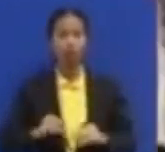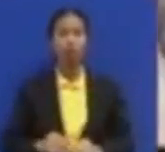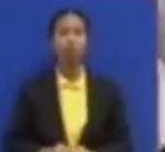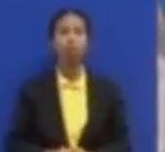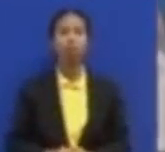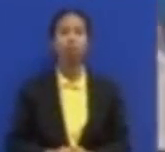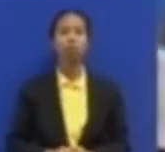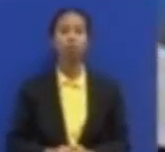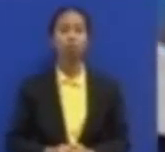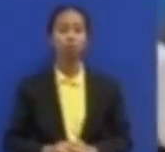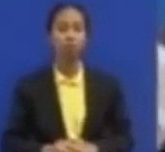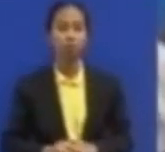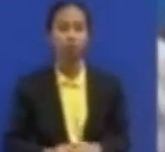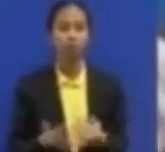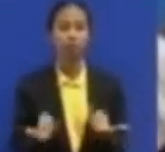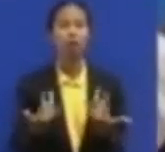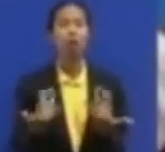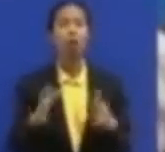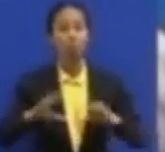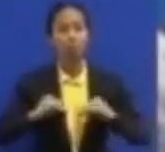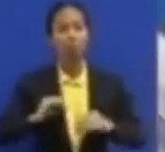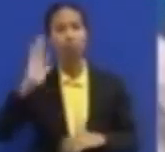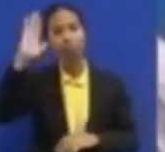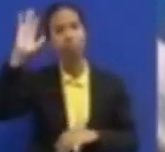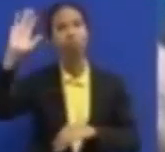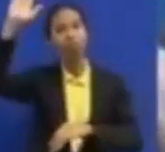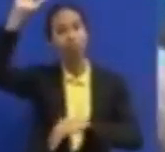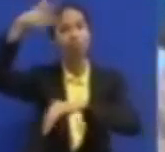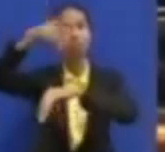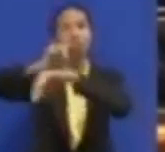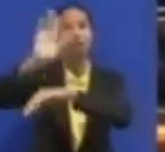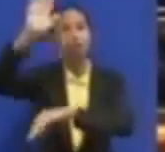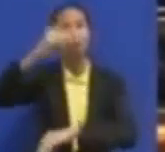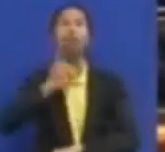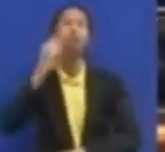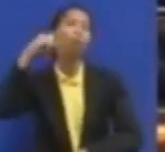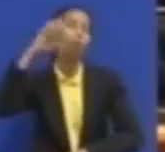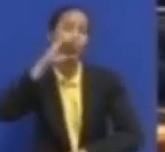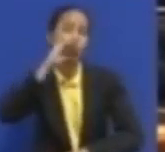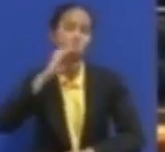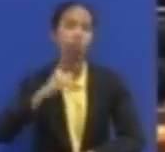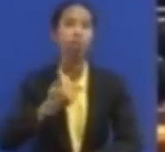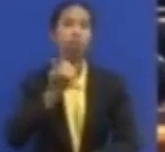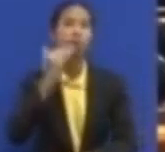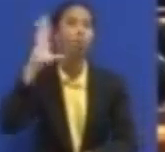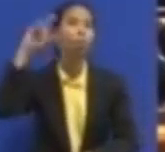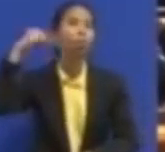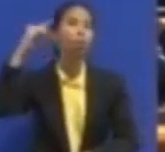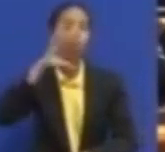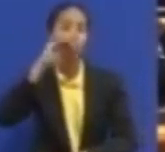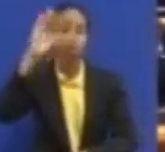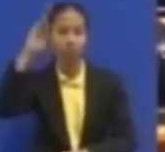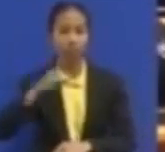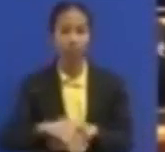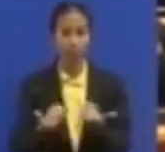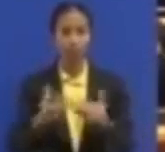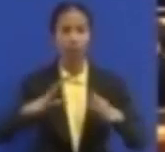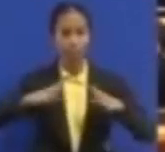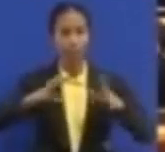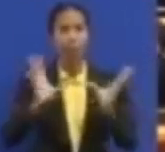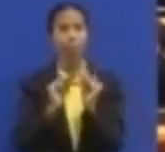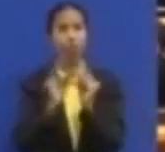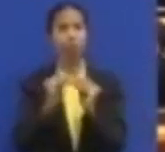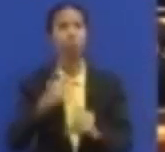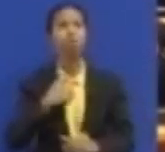านครับ ขอหารือ ท่านประธานที่เคารพคะขอเสียงผู้หญิงด้วยค่ะ ท่านประธานนะฮะที่จะพักการประชุมก็ได้นะครับ ย ัง ไม ่ มีเสียงผู้หญิงเลย